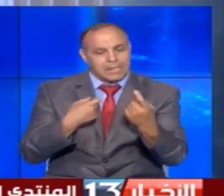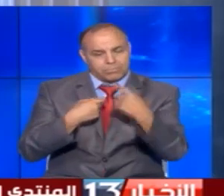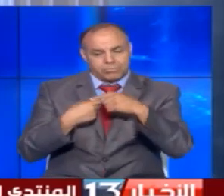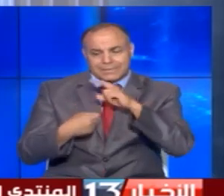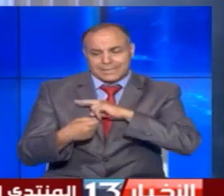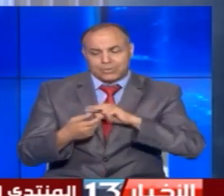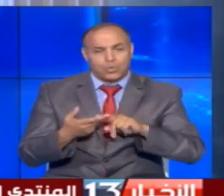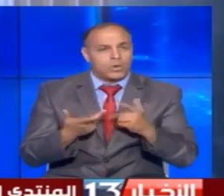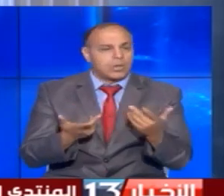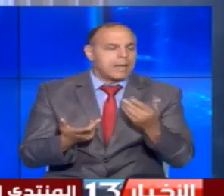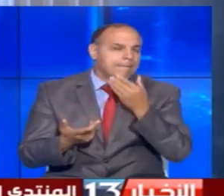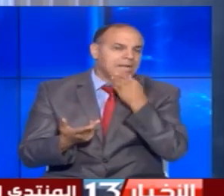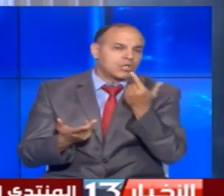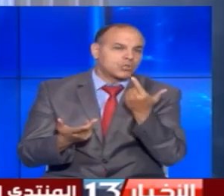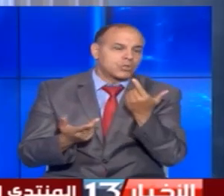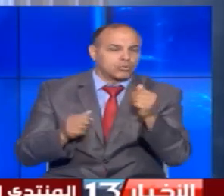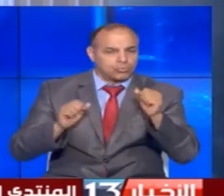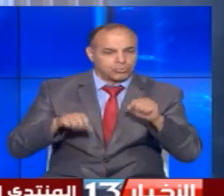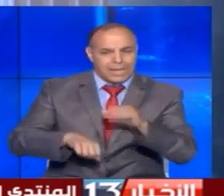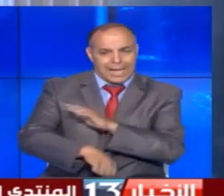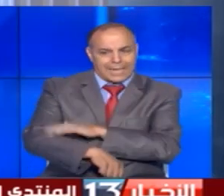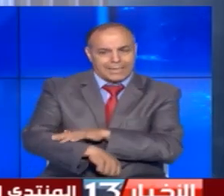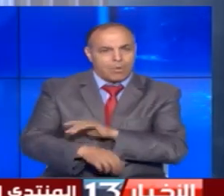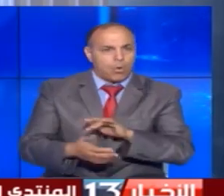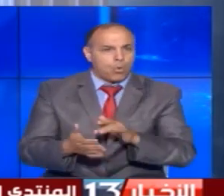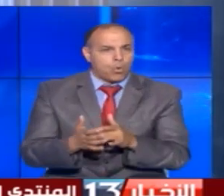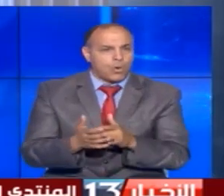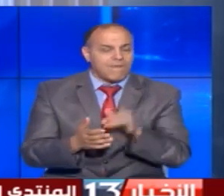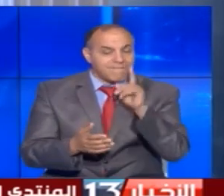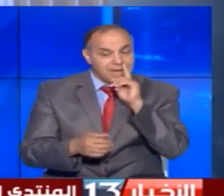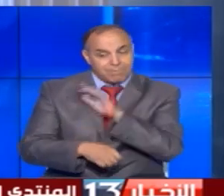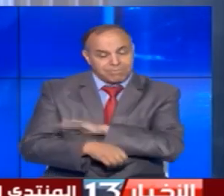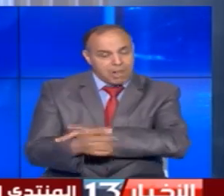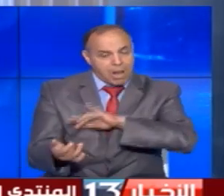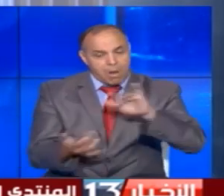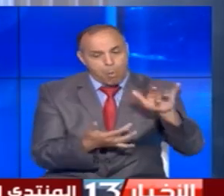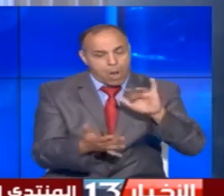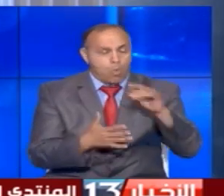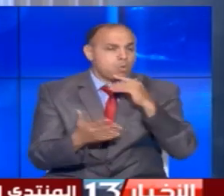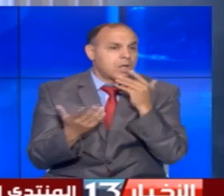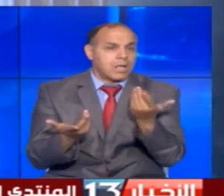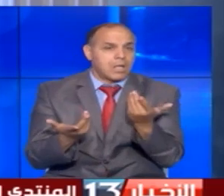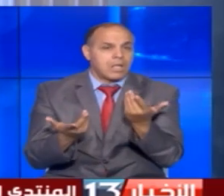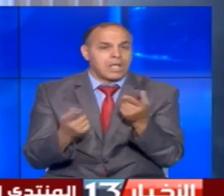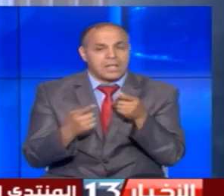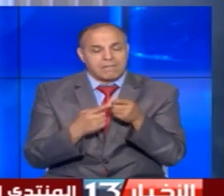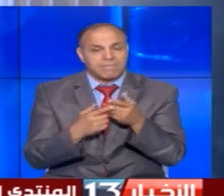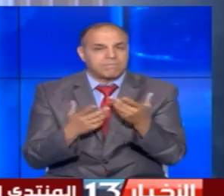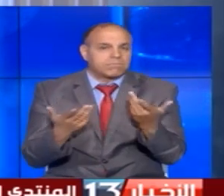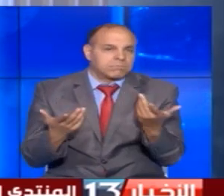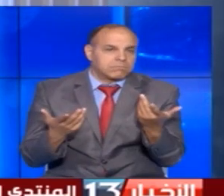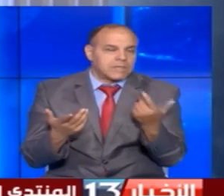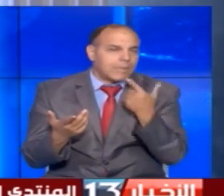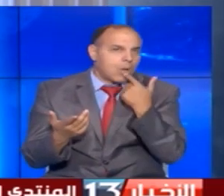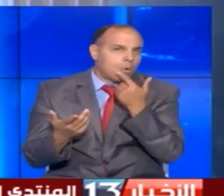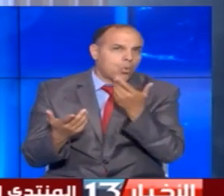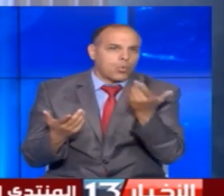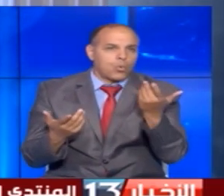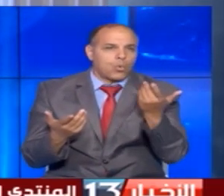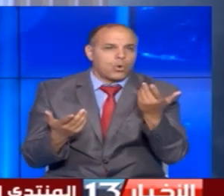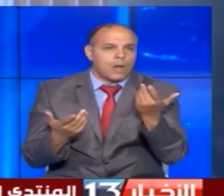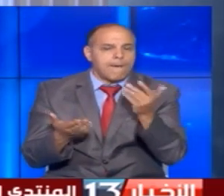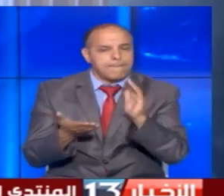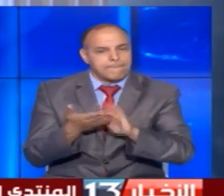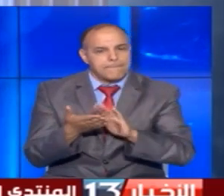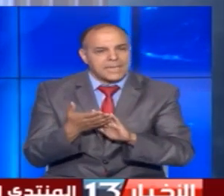اه ما نقوله عن التمكين العمالي العام لضحايا اطار التعسفي فيما يقوله من يقوله من منح